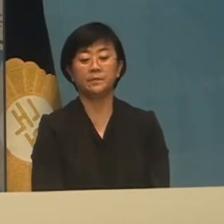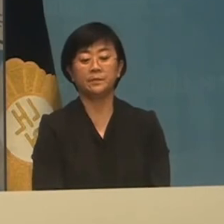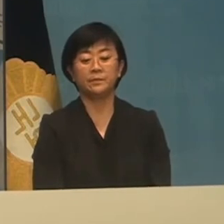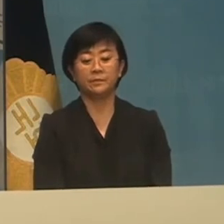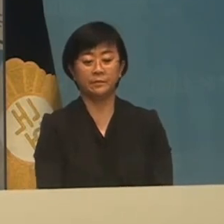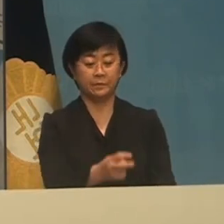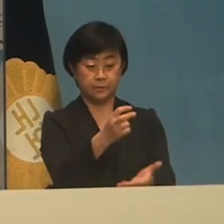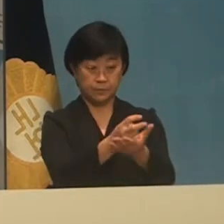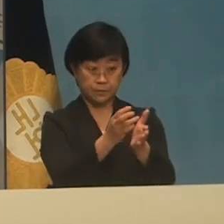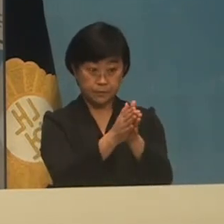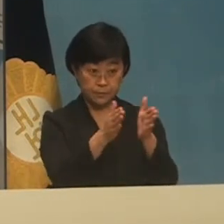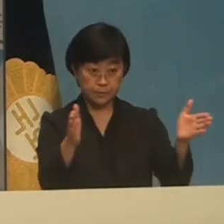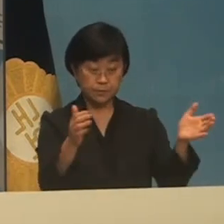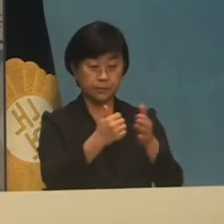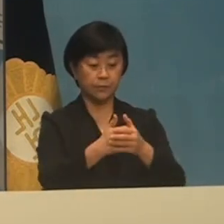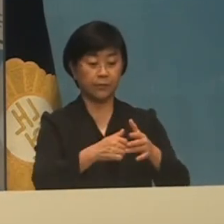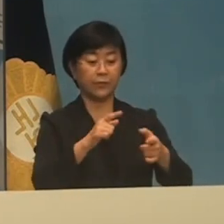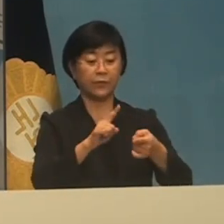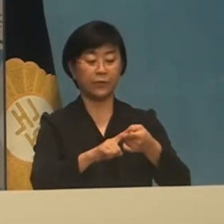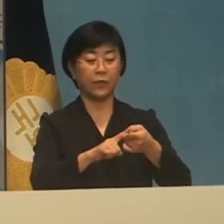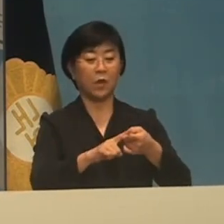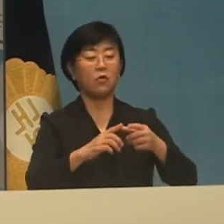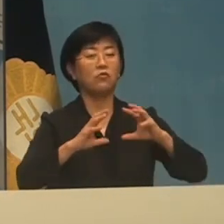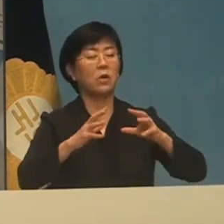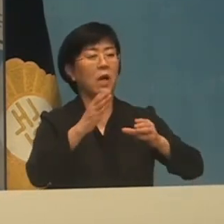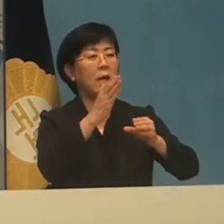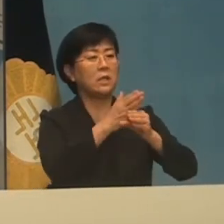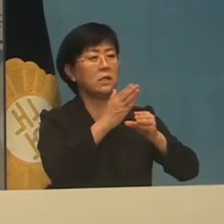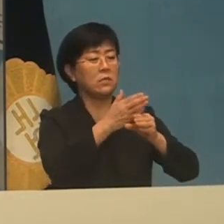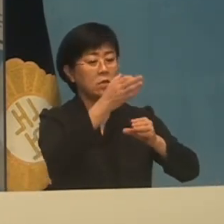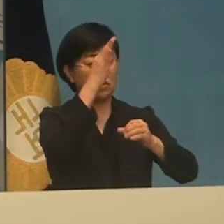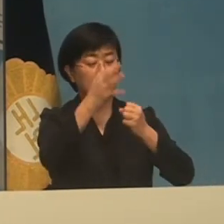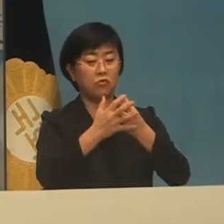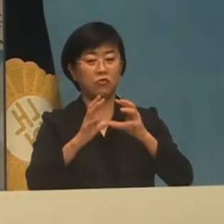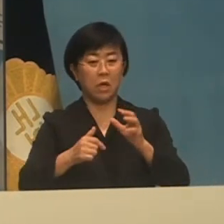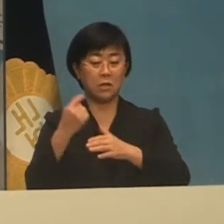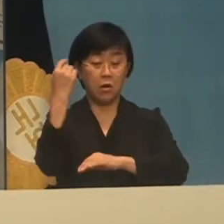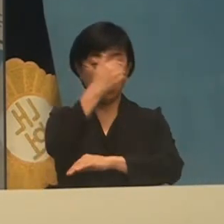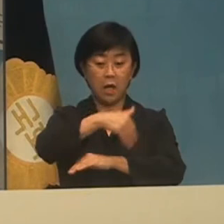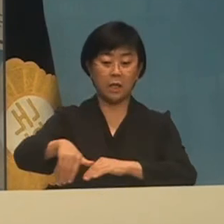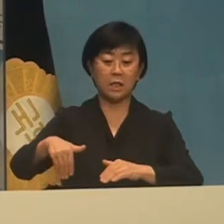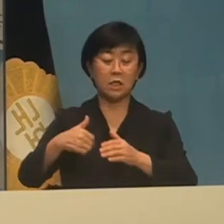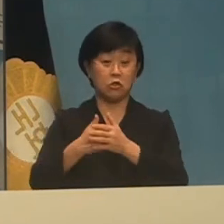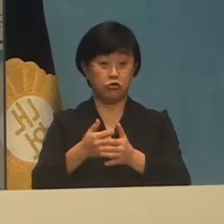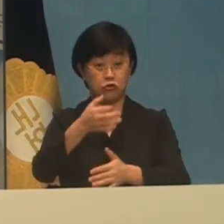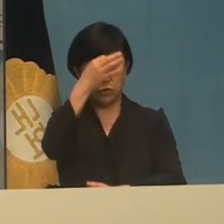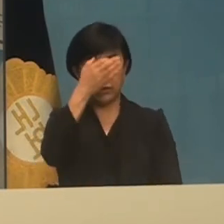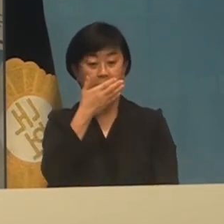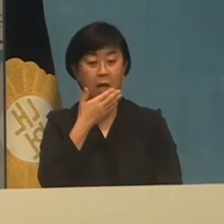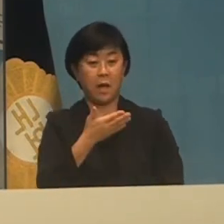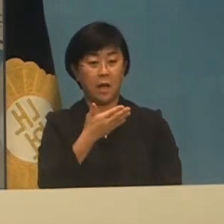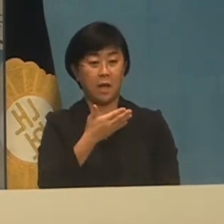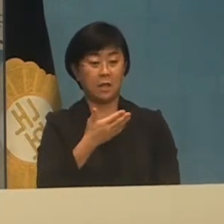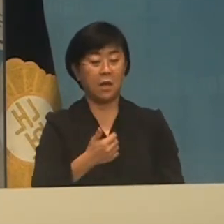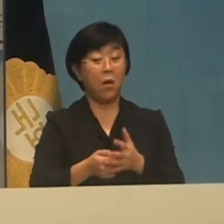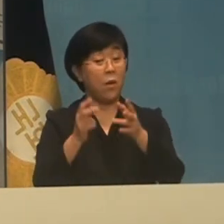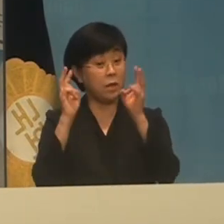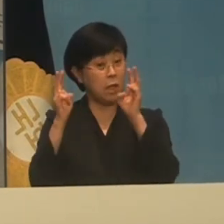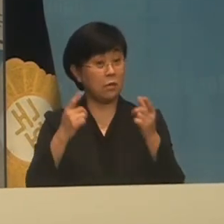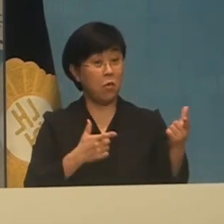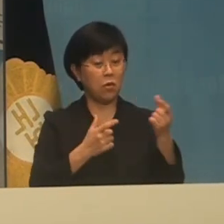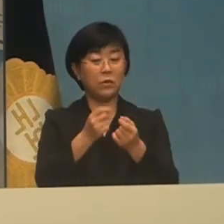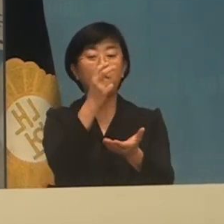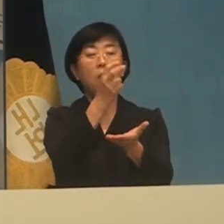이 법이 발효되면 상기법상 국가 핵심 기술 전부가 국가 핵심 전략 기술이 됩니다. 기업은